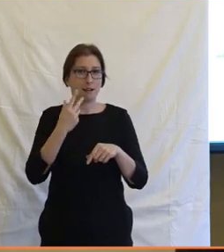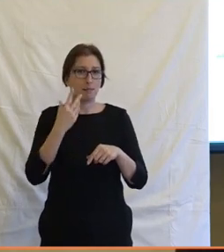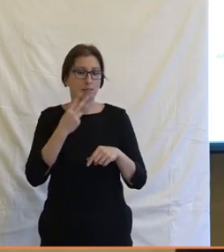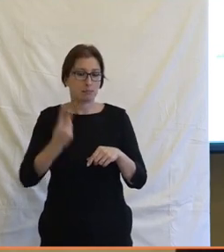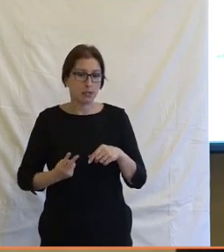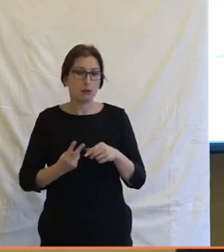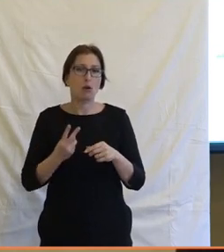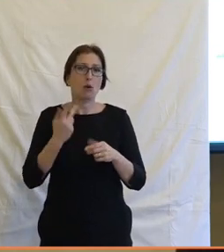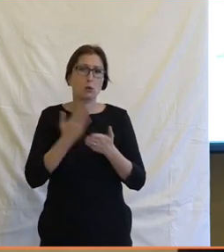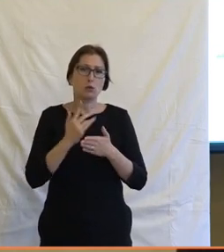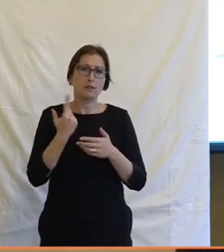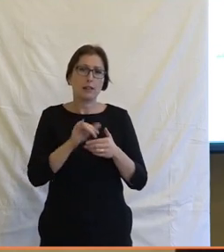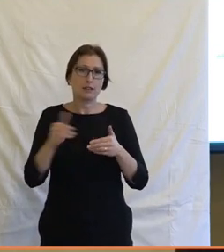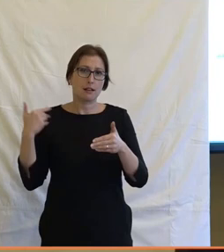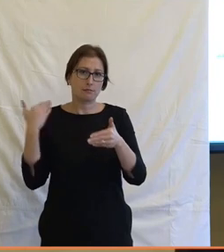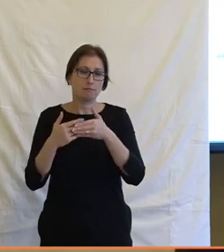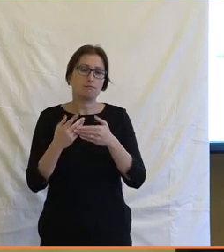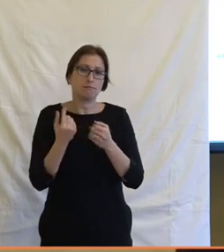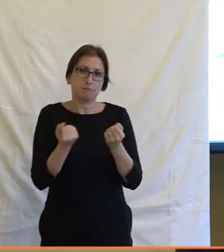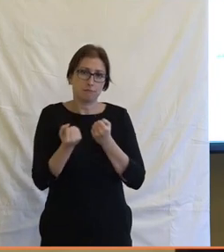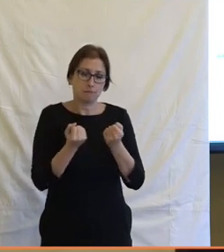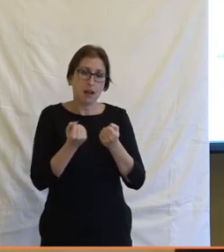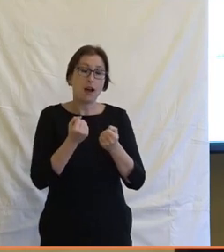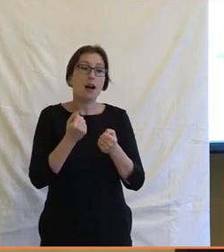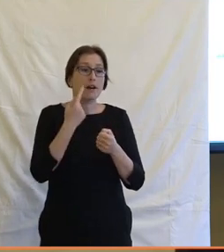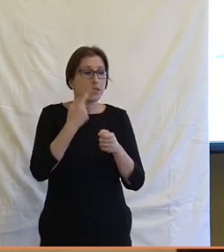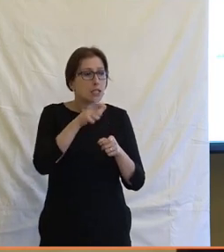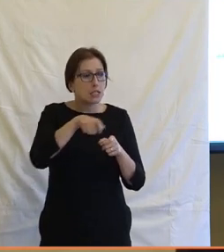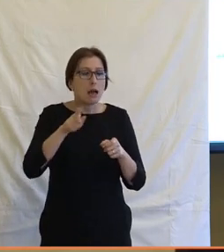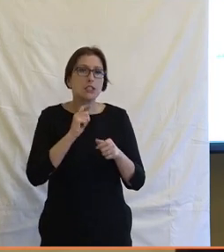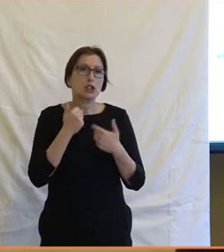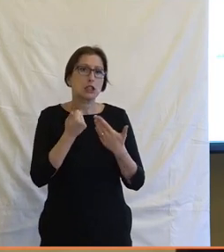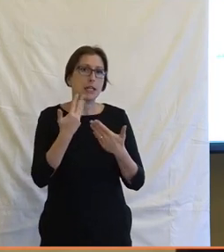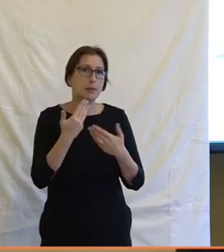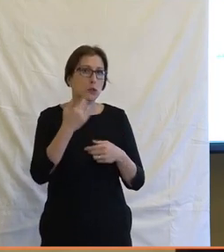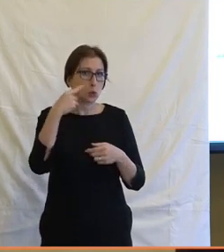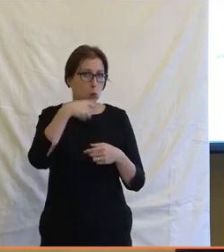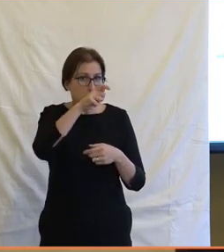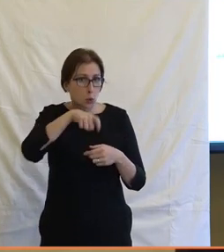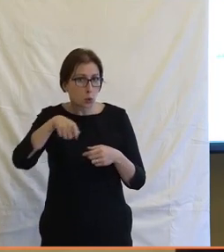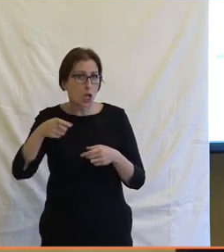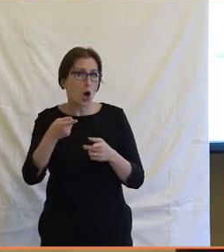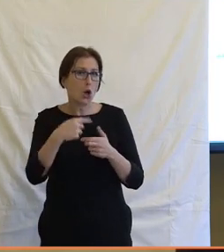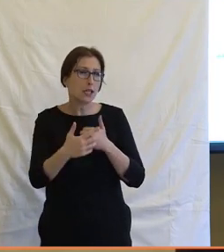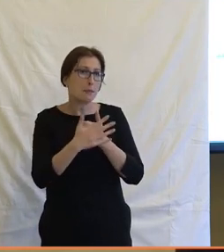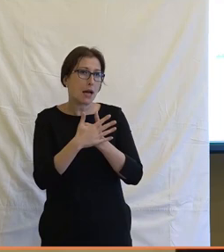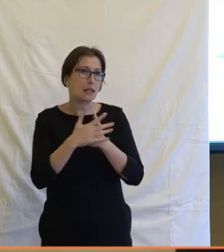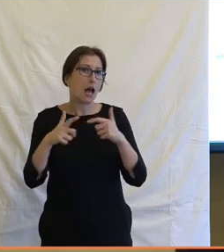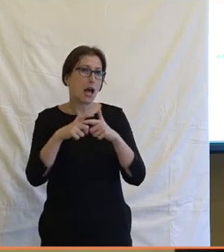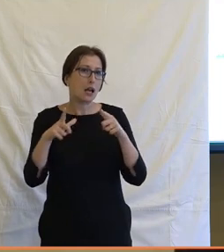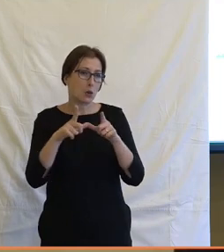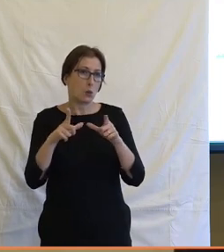let spolupodílí, tak když si vezmu tady vzorek asi 65 studentů zhruba z 15 evropských